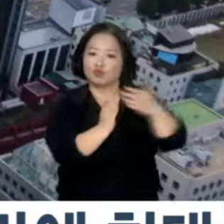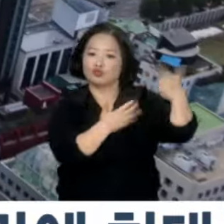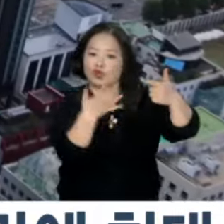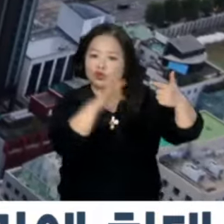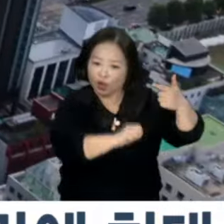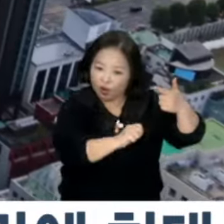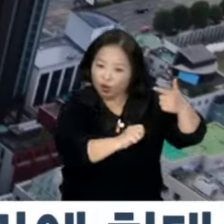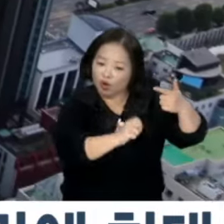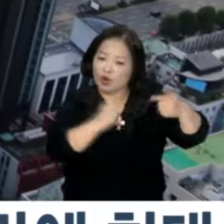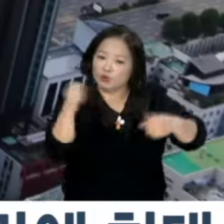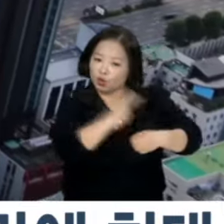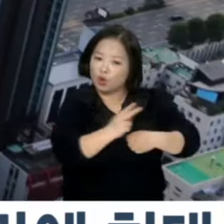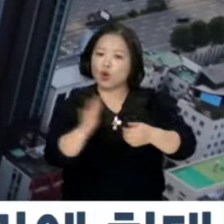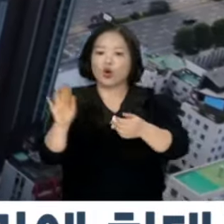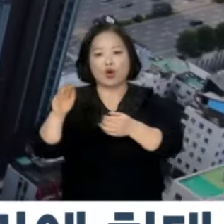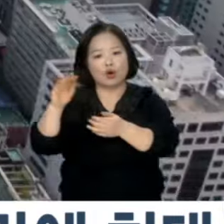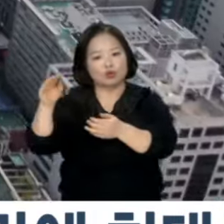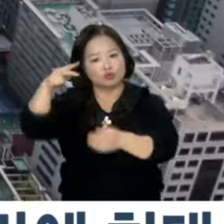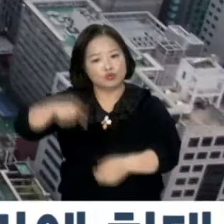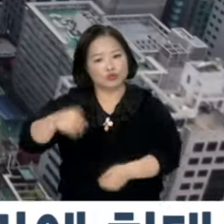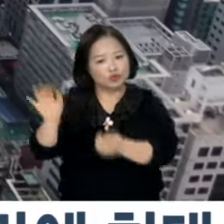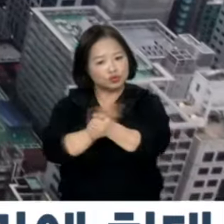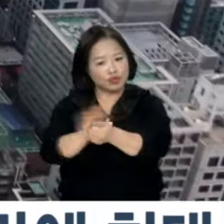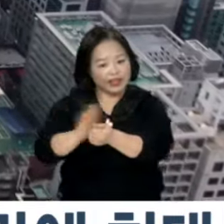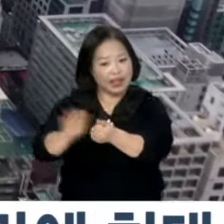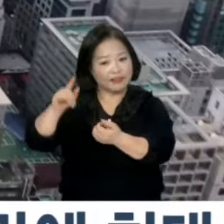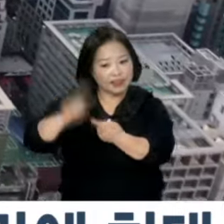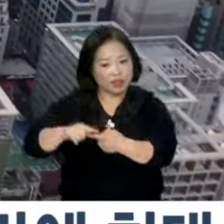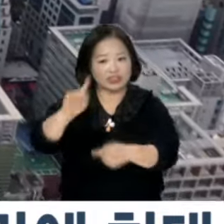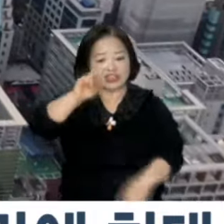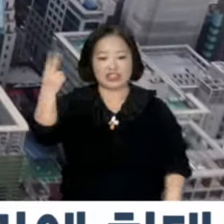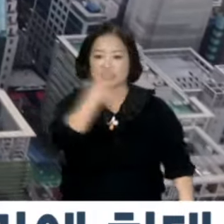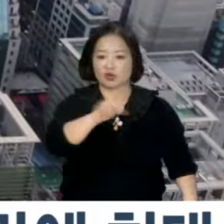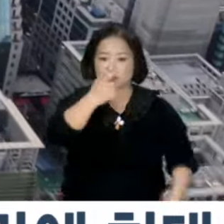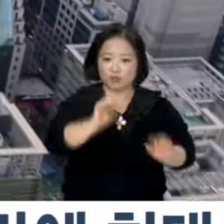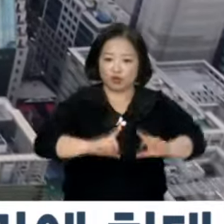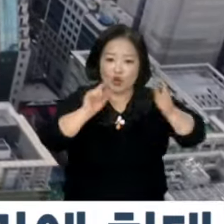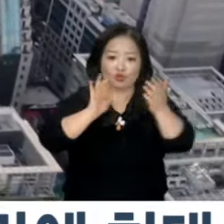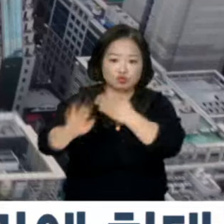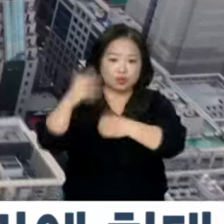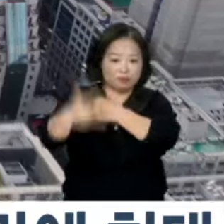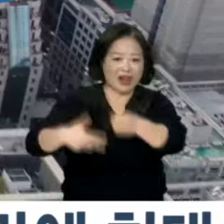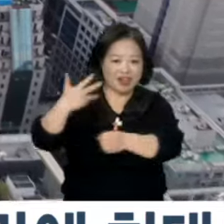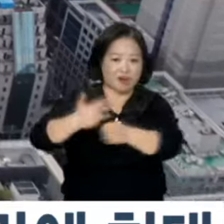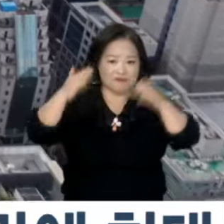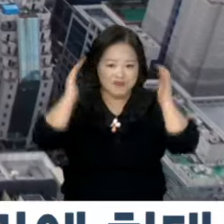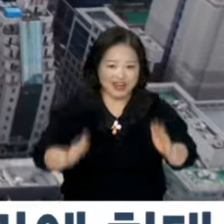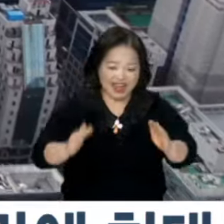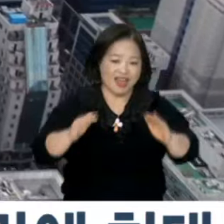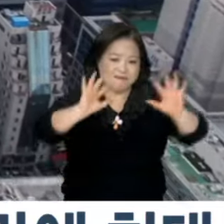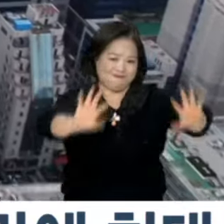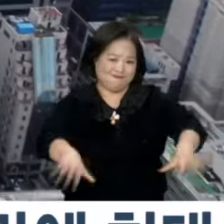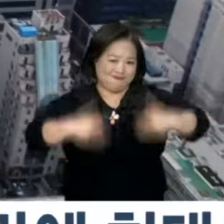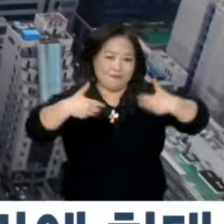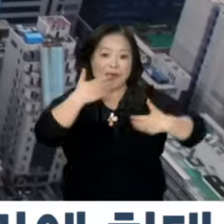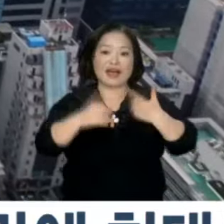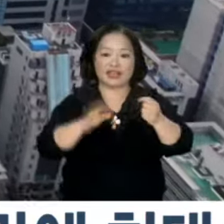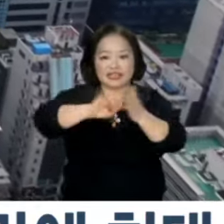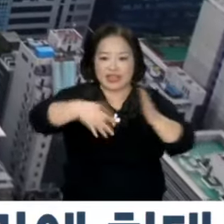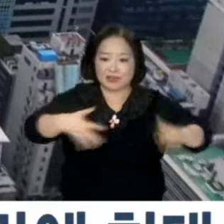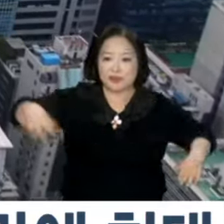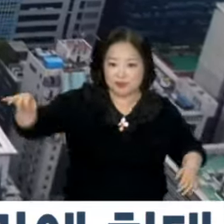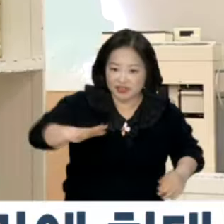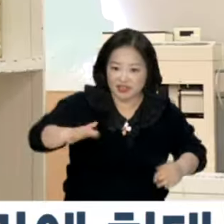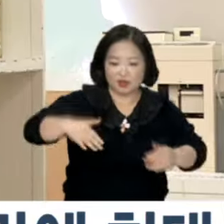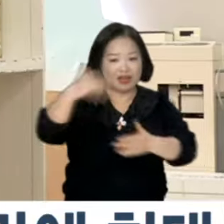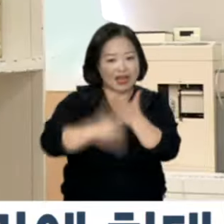비중은 21.6%로 예상됐습니다. 2016년 이후 8년 만에 최대 수준입니다. 조세 지출은 세금을